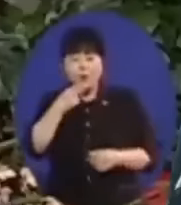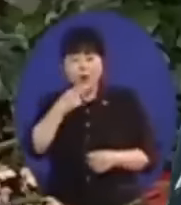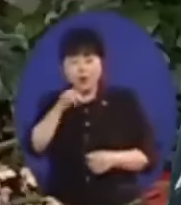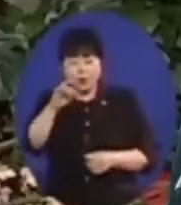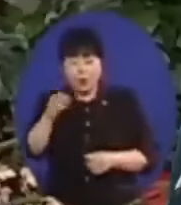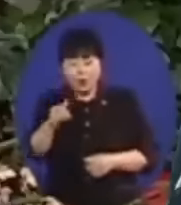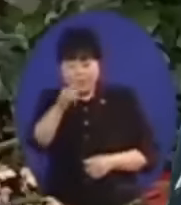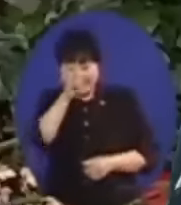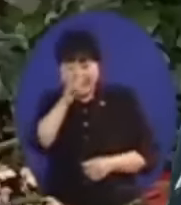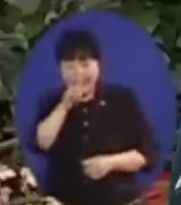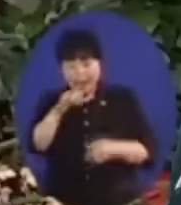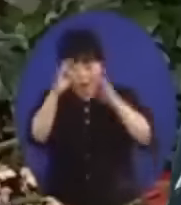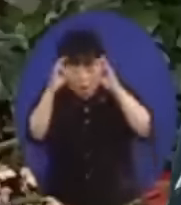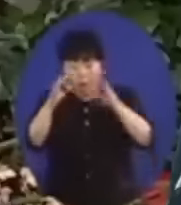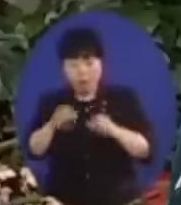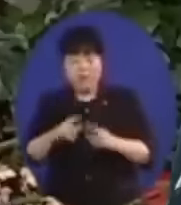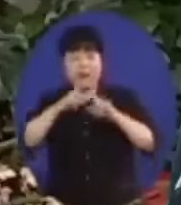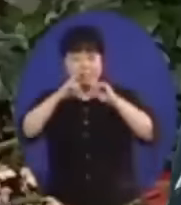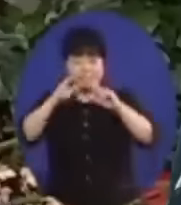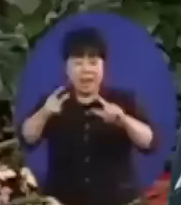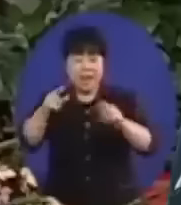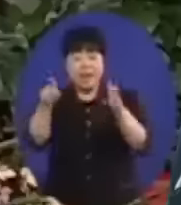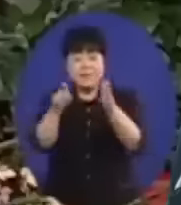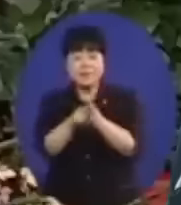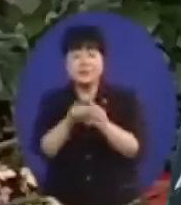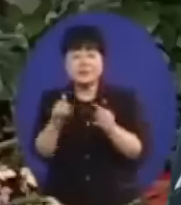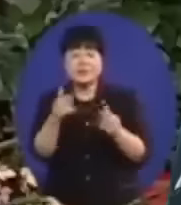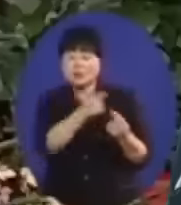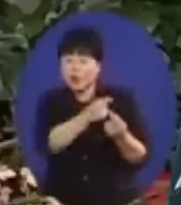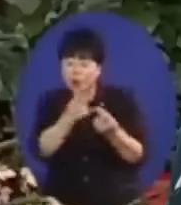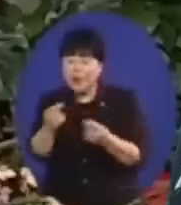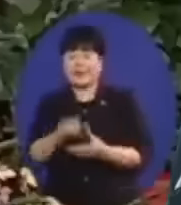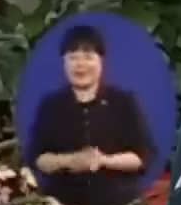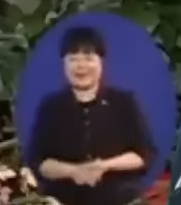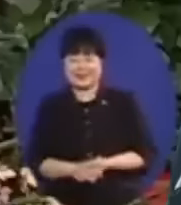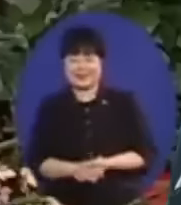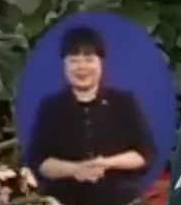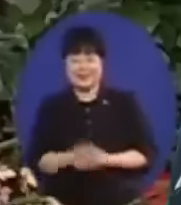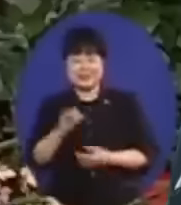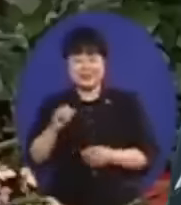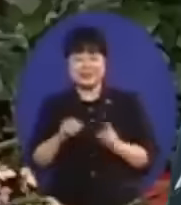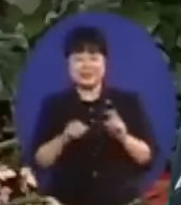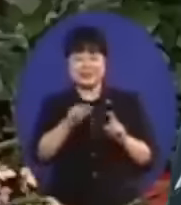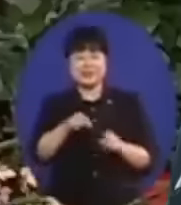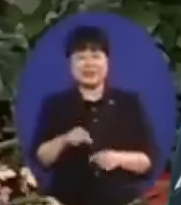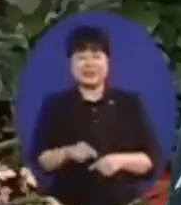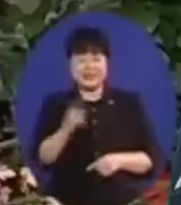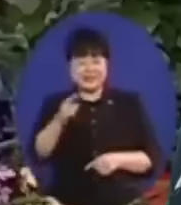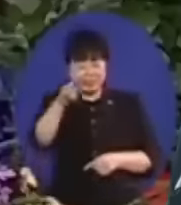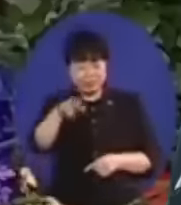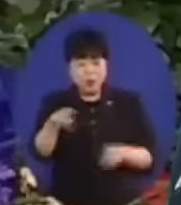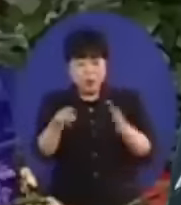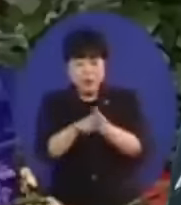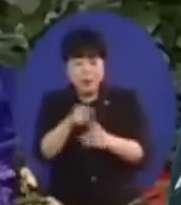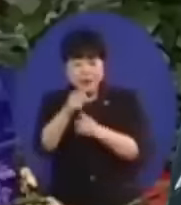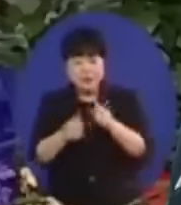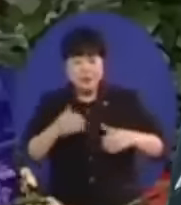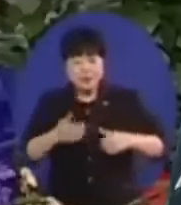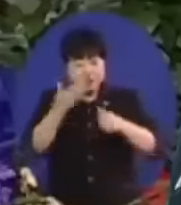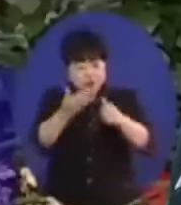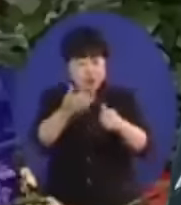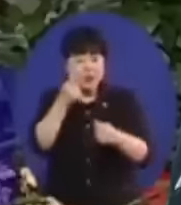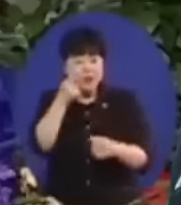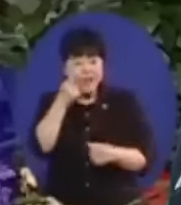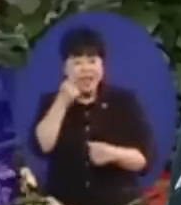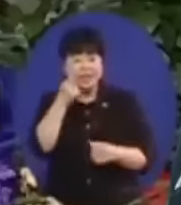같이 말했습니다. 믿음의 사람들이 다 그렇게 했습니다. 히브리서 11장 6절을 보면 믿음이 없이는 하나님을 기쁘시게